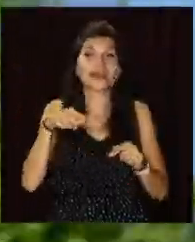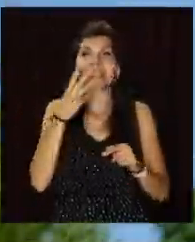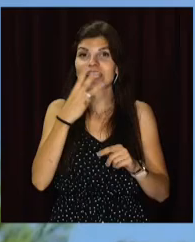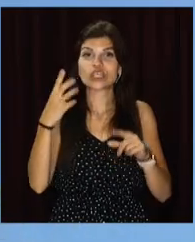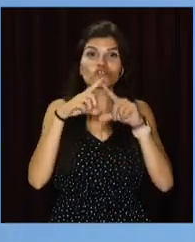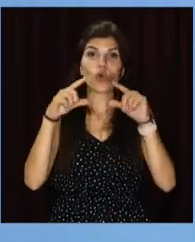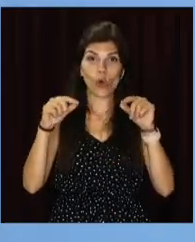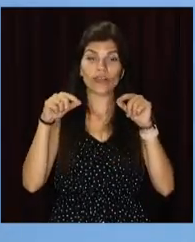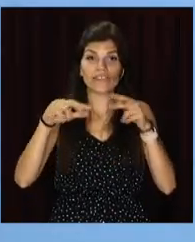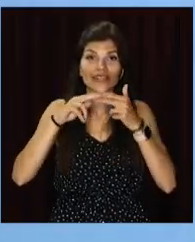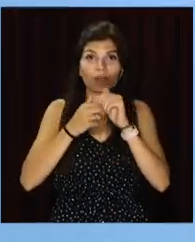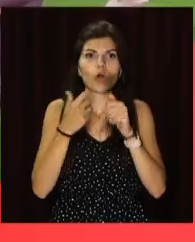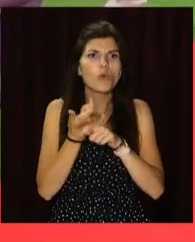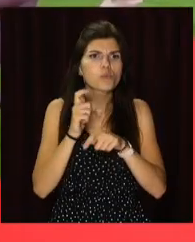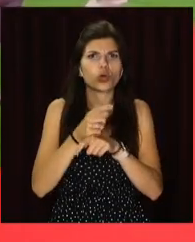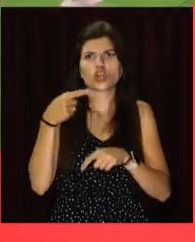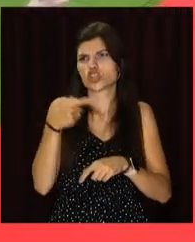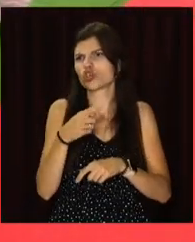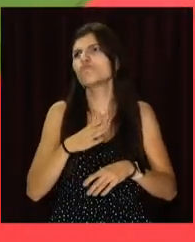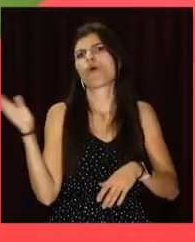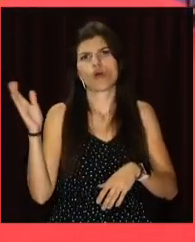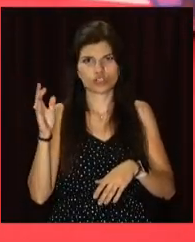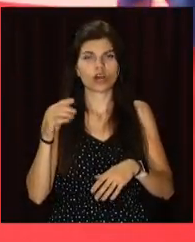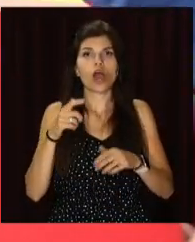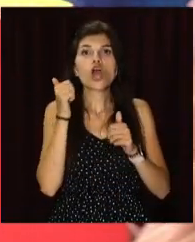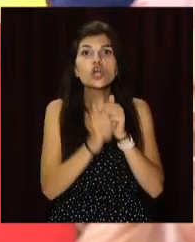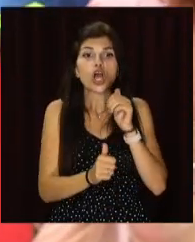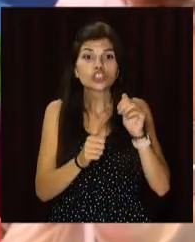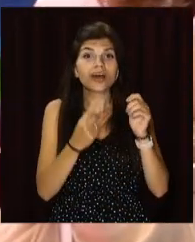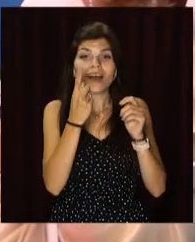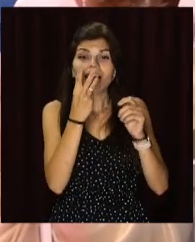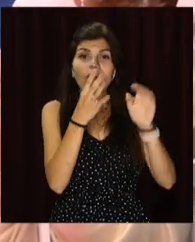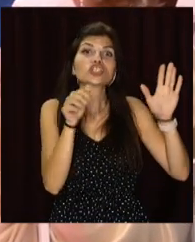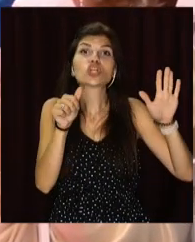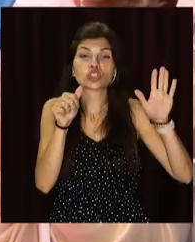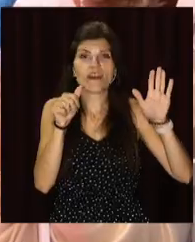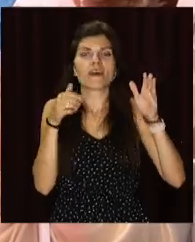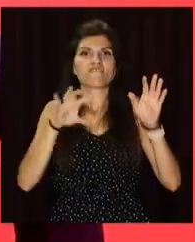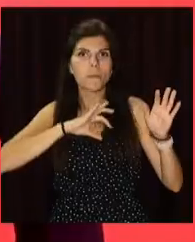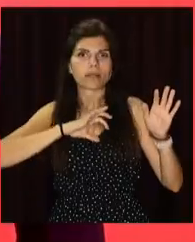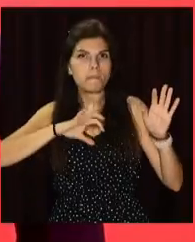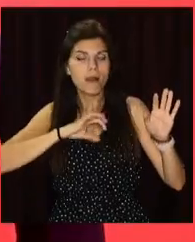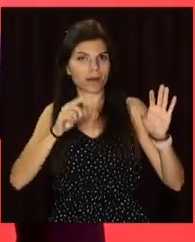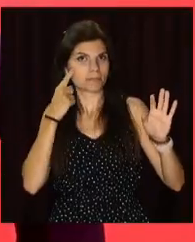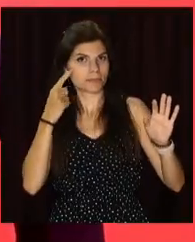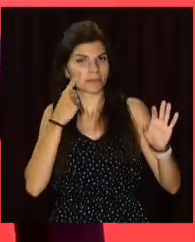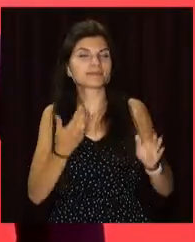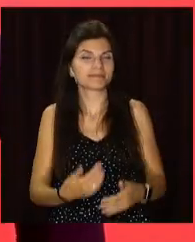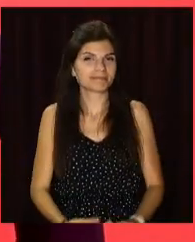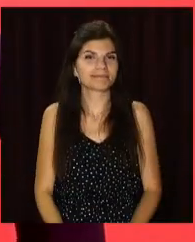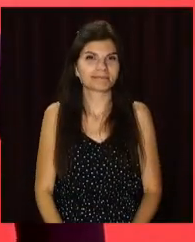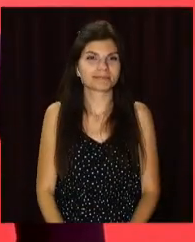шкіл Кам'янського випустилась більш ніж 1000 учнів. Кожен шостий – медаліст. Лада Донець, Іван Сидоров, Open News, телеканал